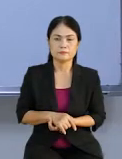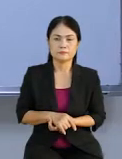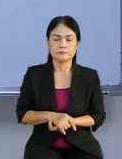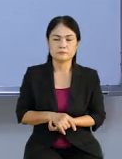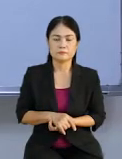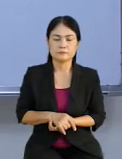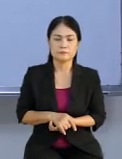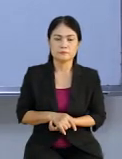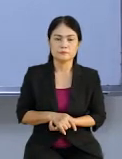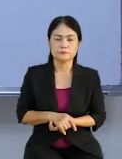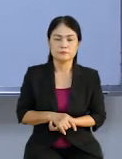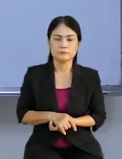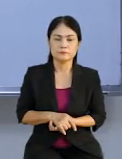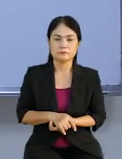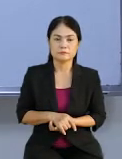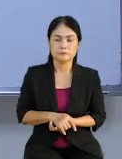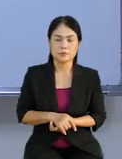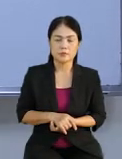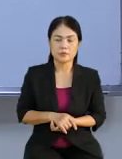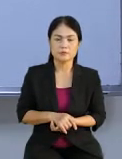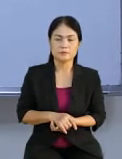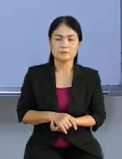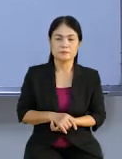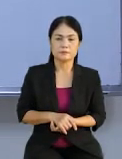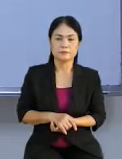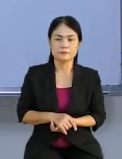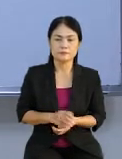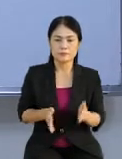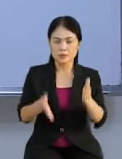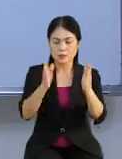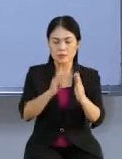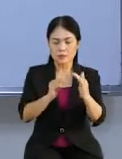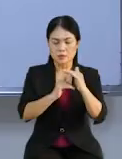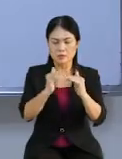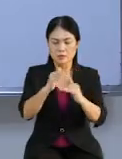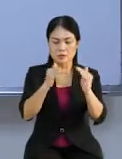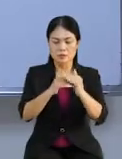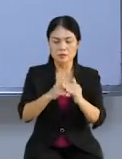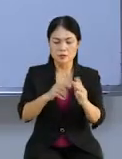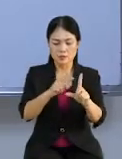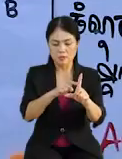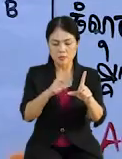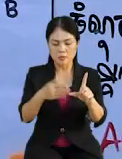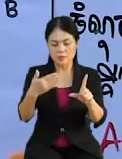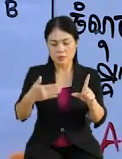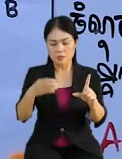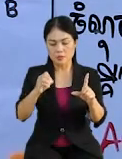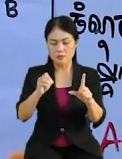bà chỗ xong mồm cài sập được rồi đấy